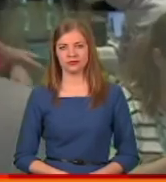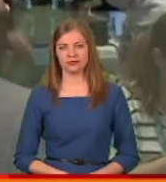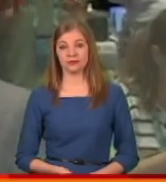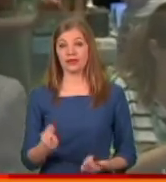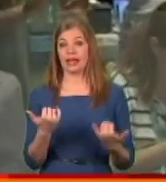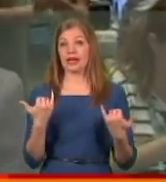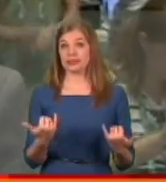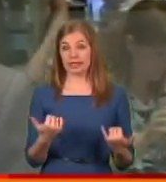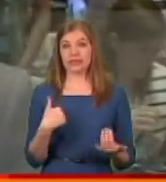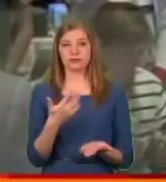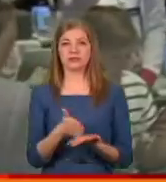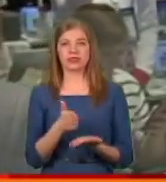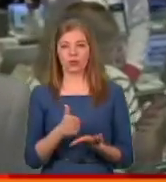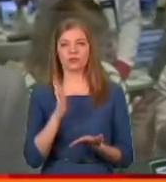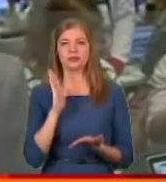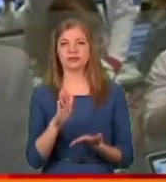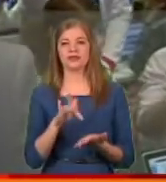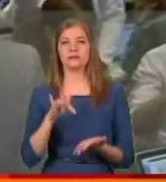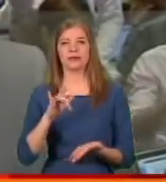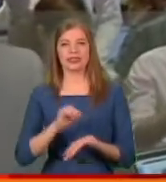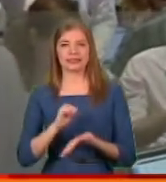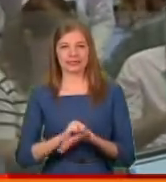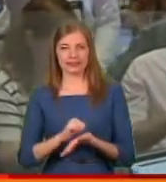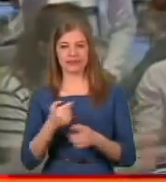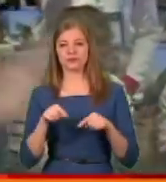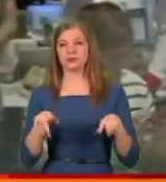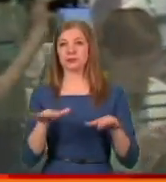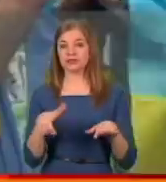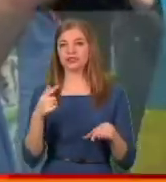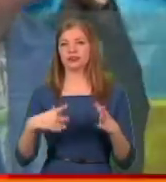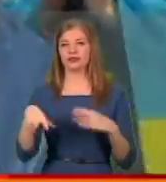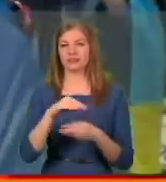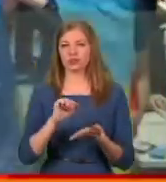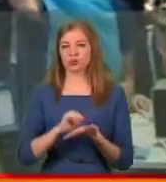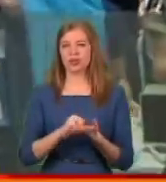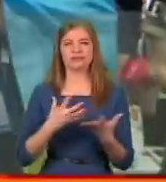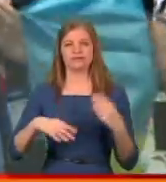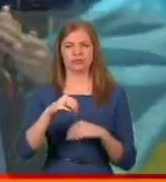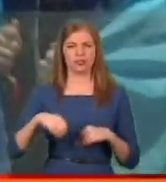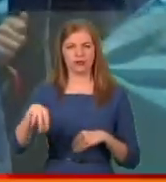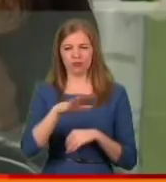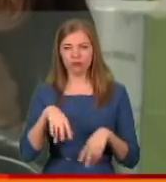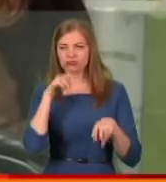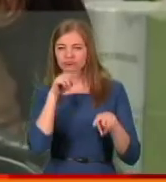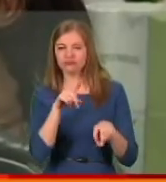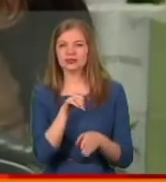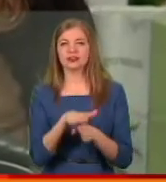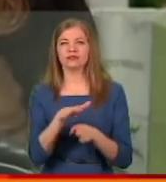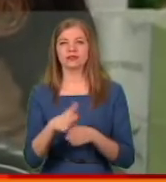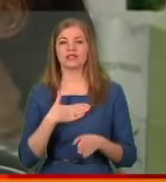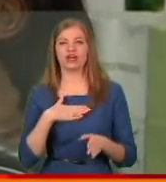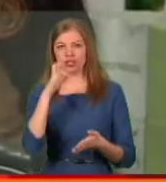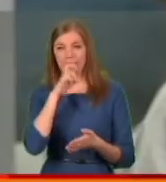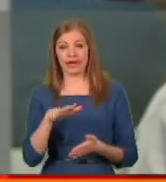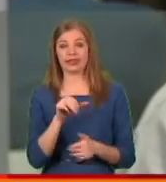А зараз ми з вами знаходимося у прес-центрі. Це місце, де всі журналісти всієї Європи слідкують за виступами своїх країн.